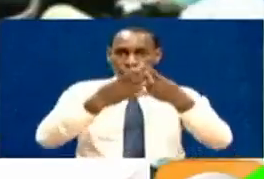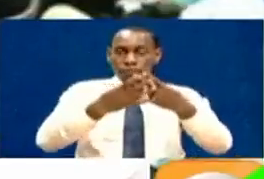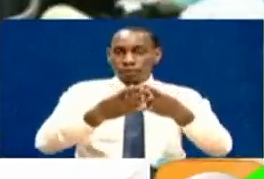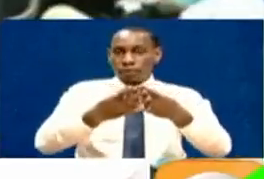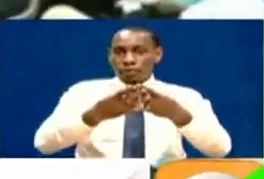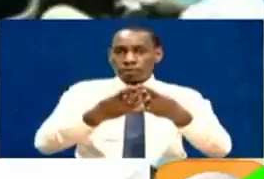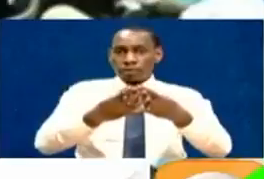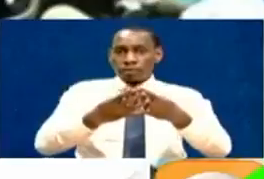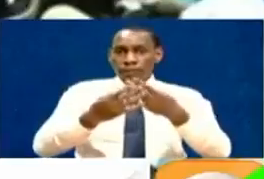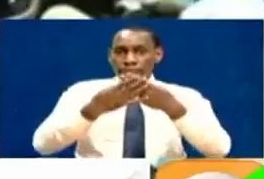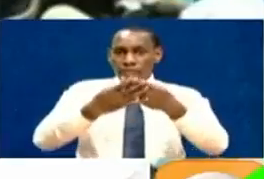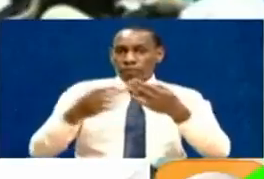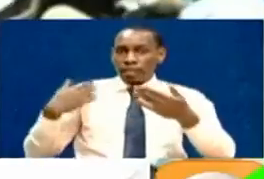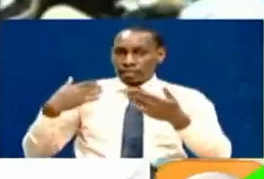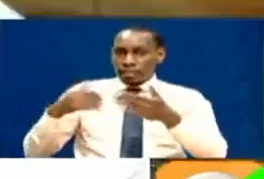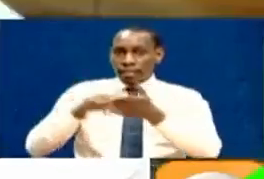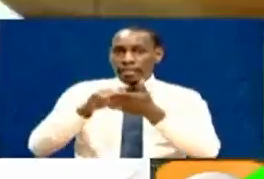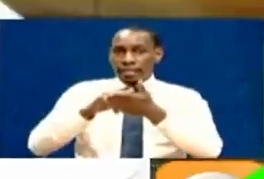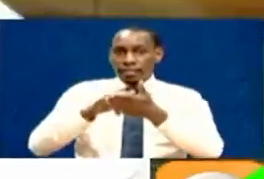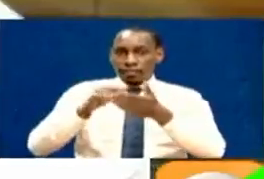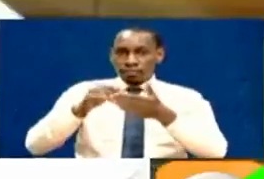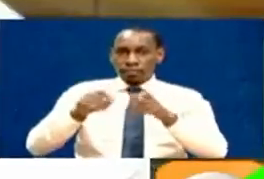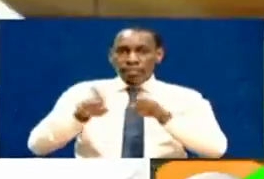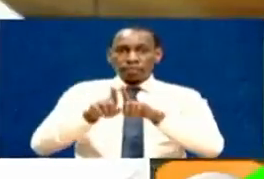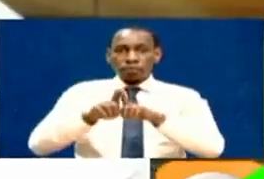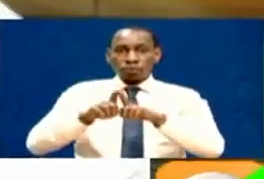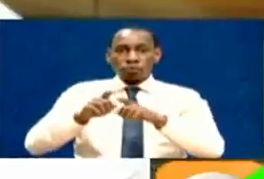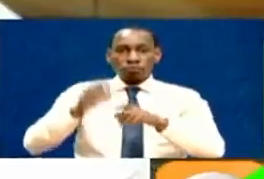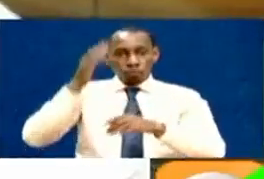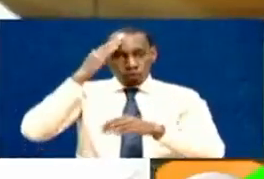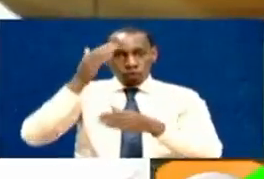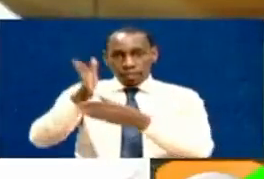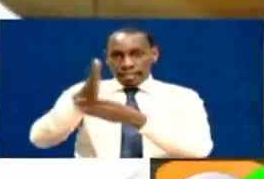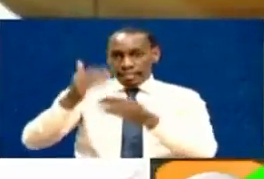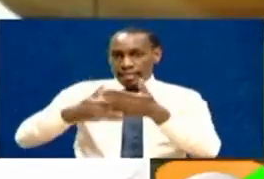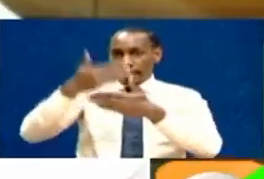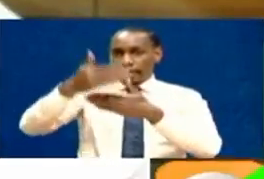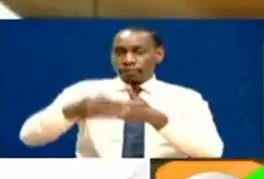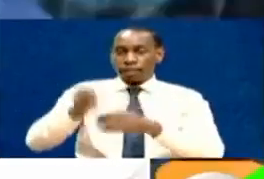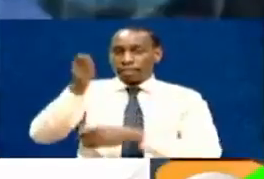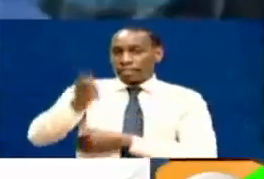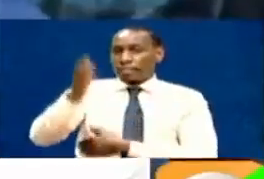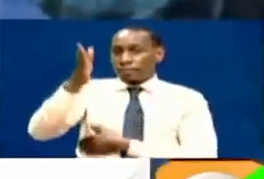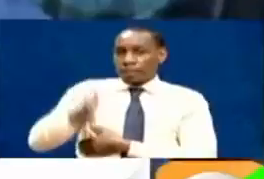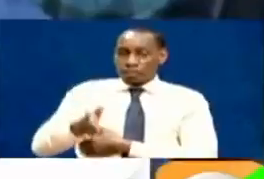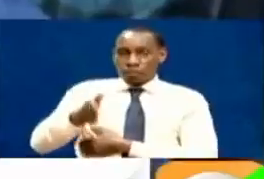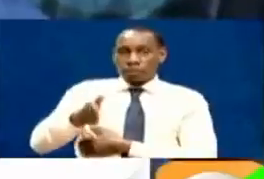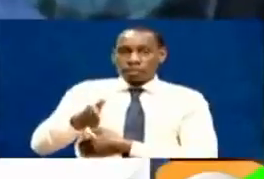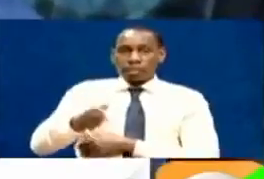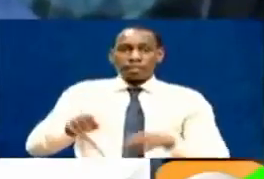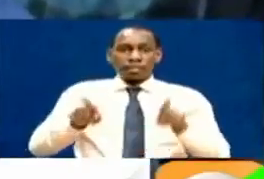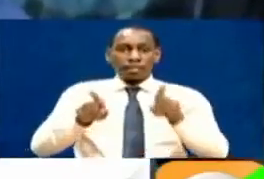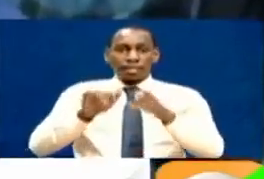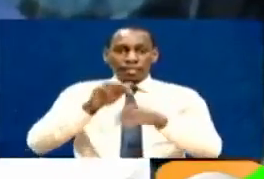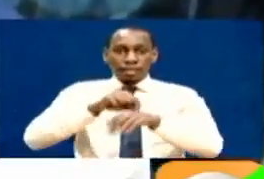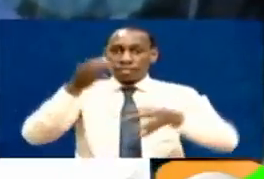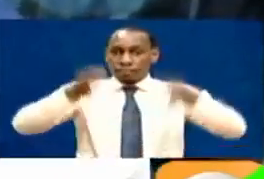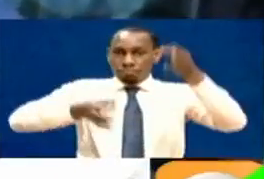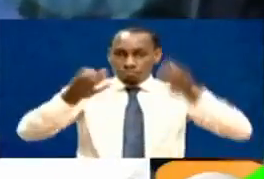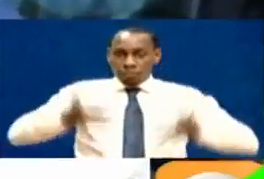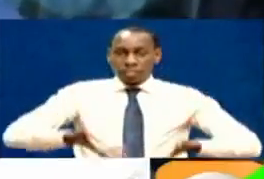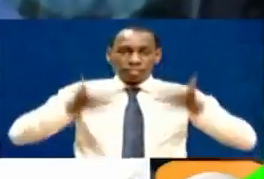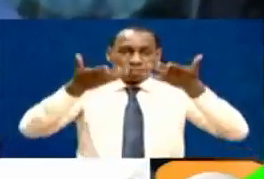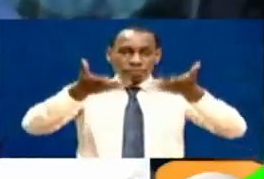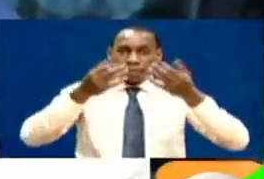katika gereza la Manyani, hatma ambayo wataifahamu Alhamisi baada ya hakimu mkaazi Rita na Amwai atakapotoa